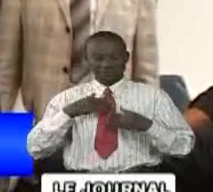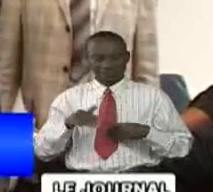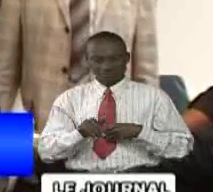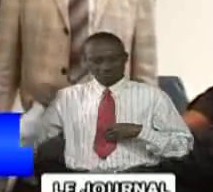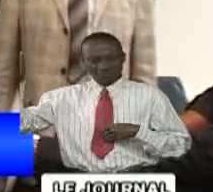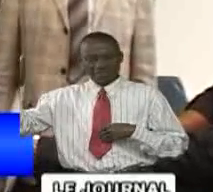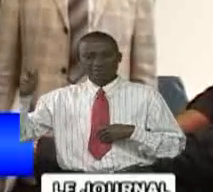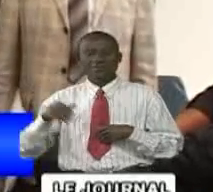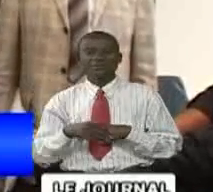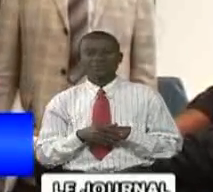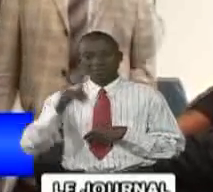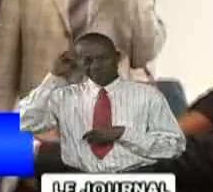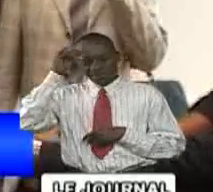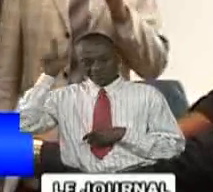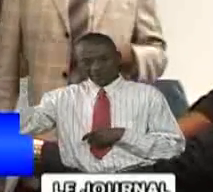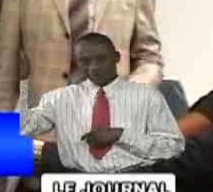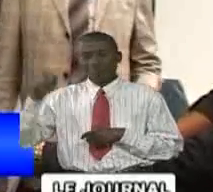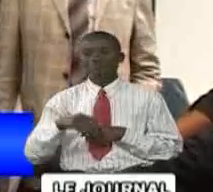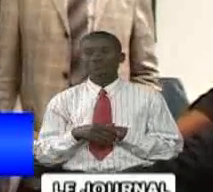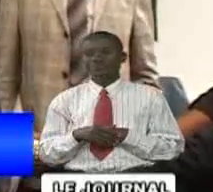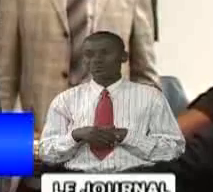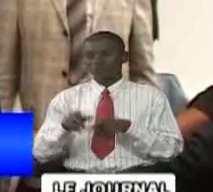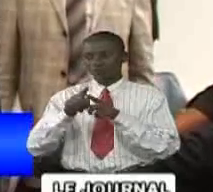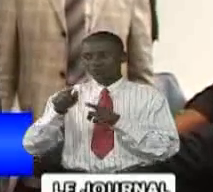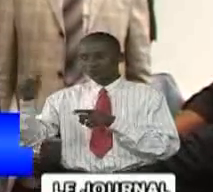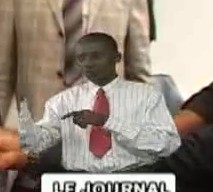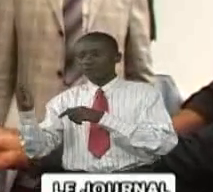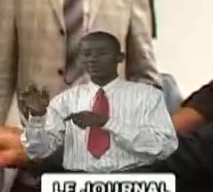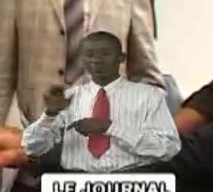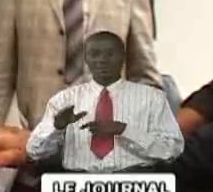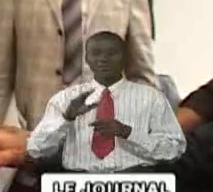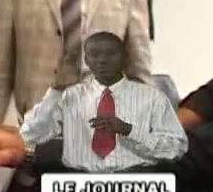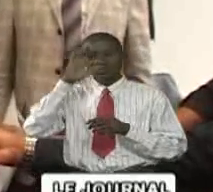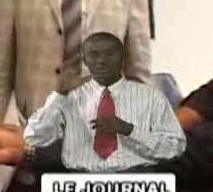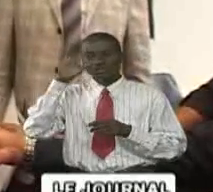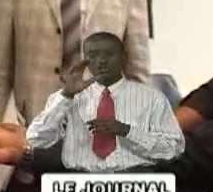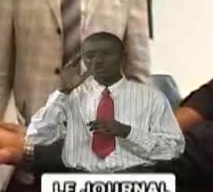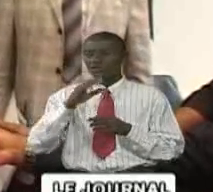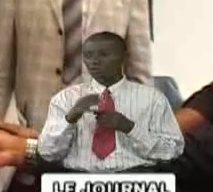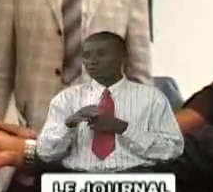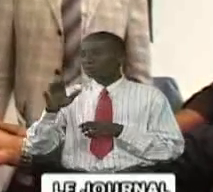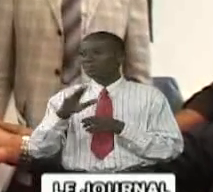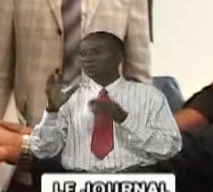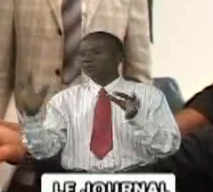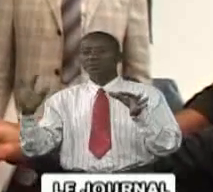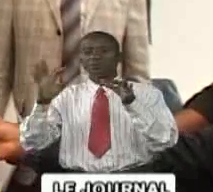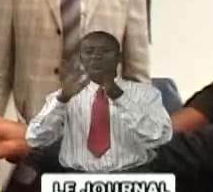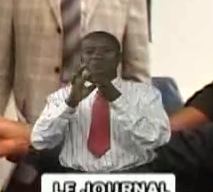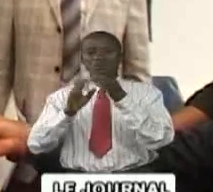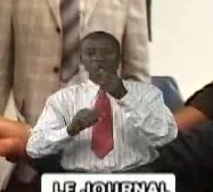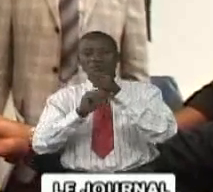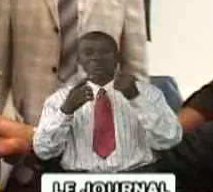Unis et dans d'autres pays, comme il était à la recherche d'un partenariat pour la meilleure prise en charge et la meilleure